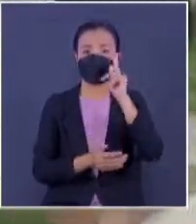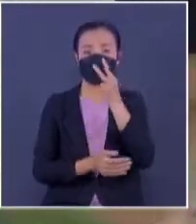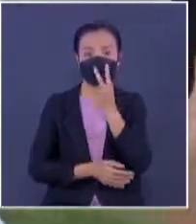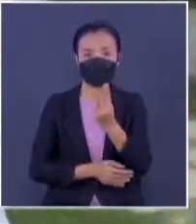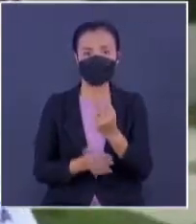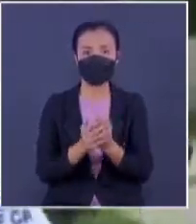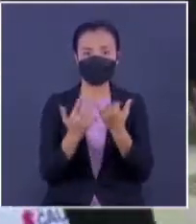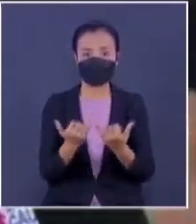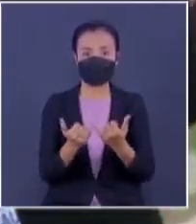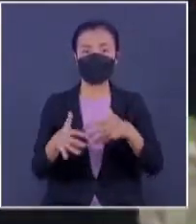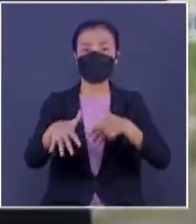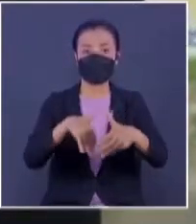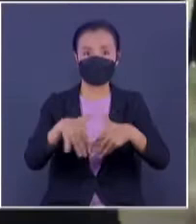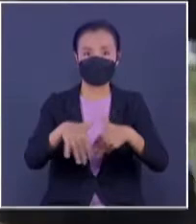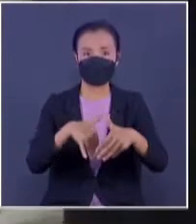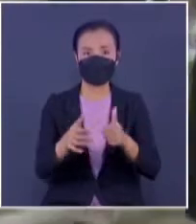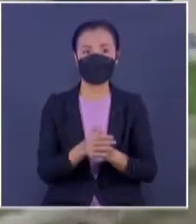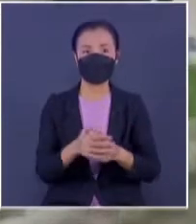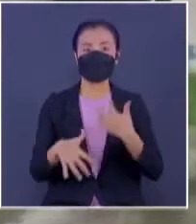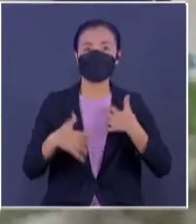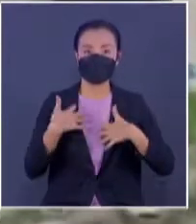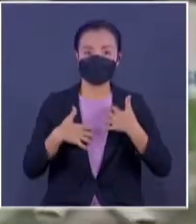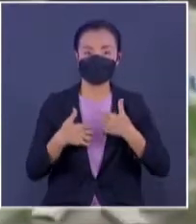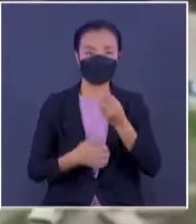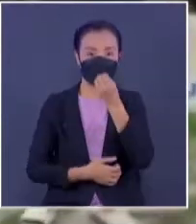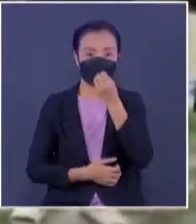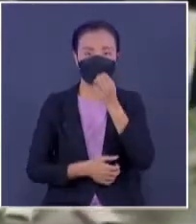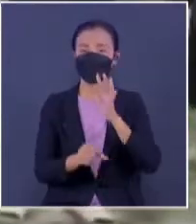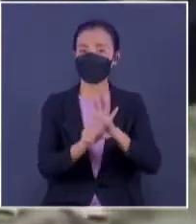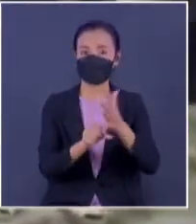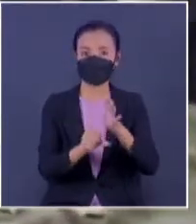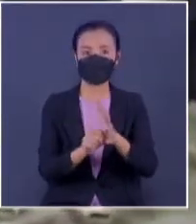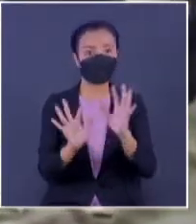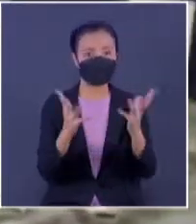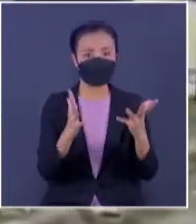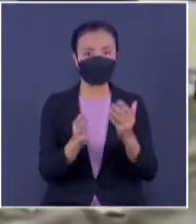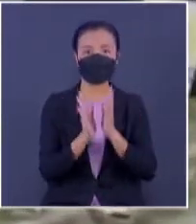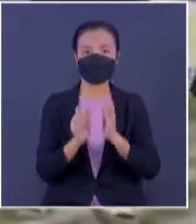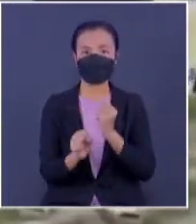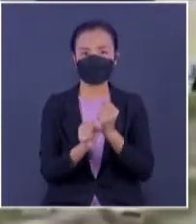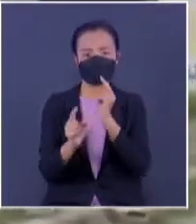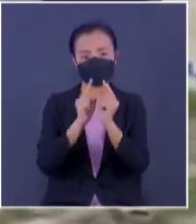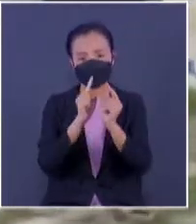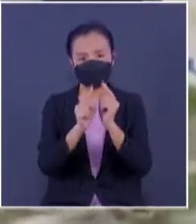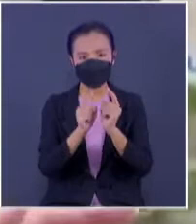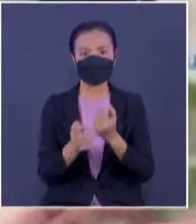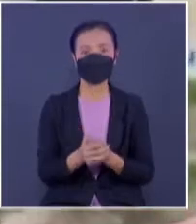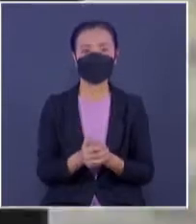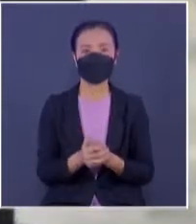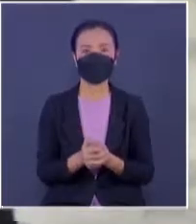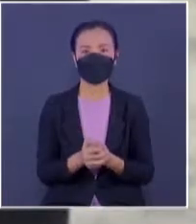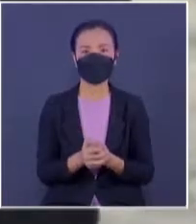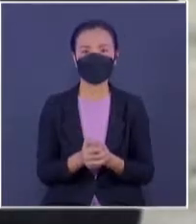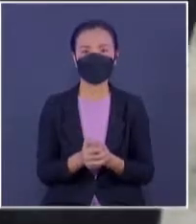ราบว่าขณะนี้นะคะประชาชนได้รับความเดือดร้อนในเรื่องของอาหารการกินอย่างหนักเลยพนักงานจึงปรึกษาหารือกันนะคะแล้วก็เห็นว่